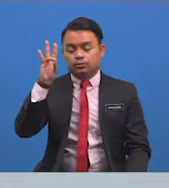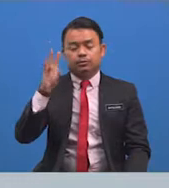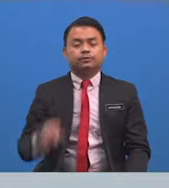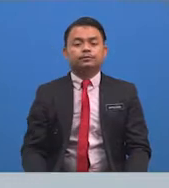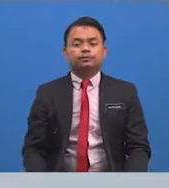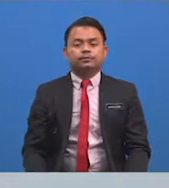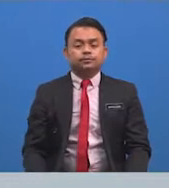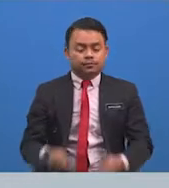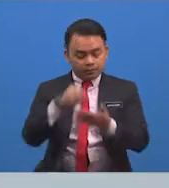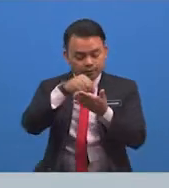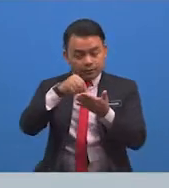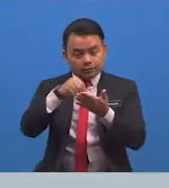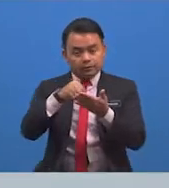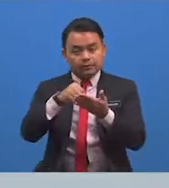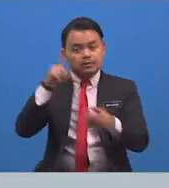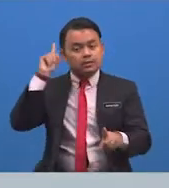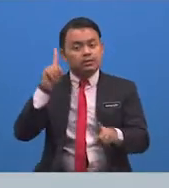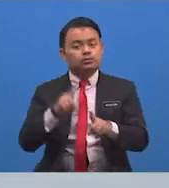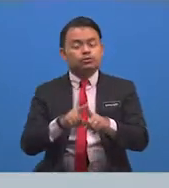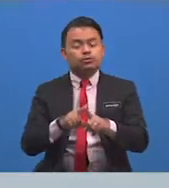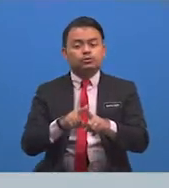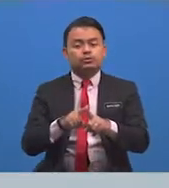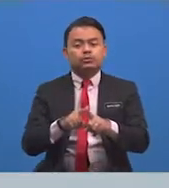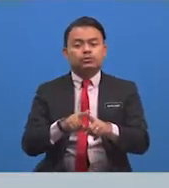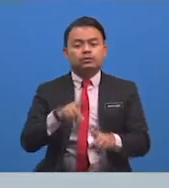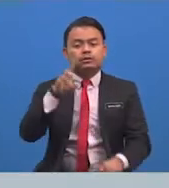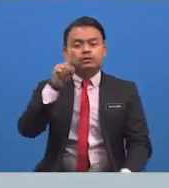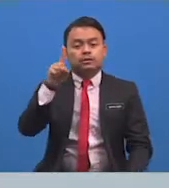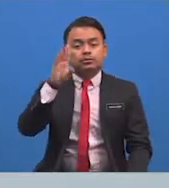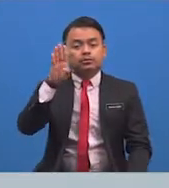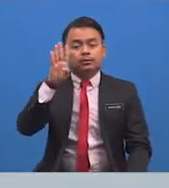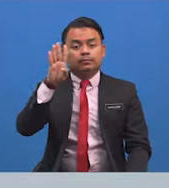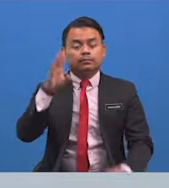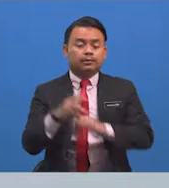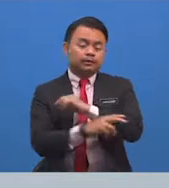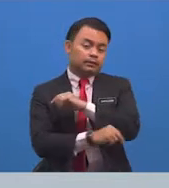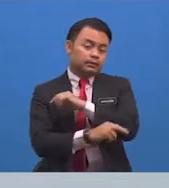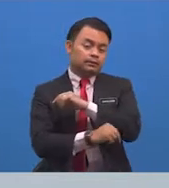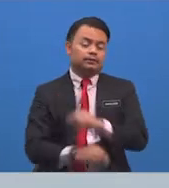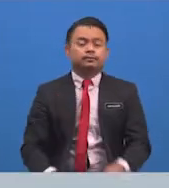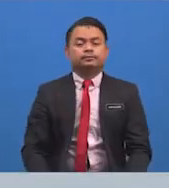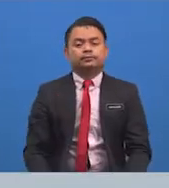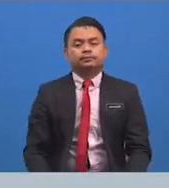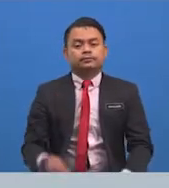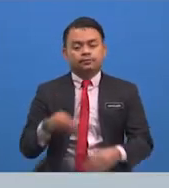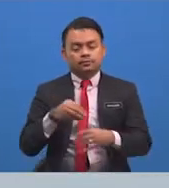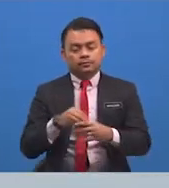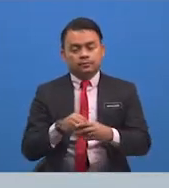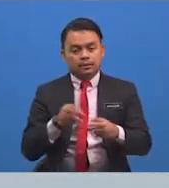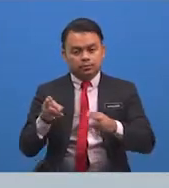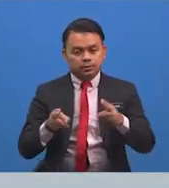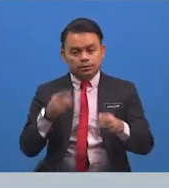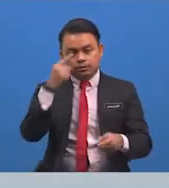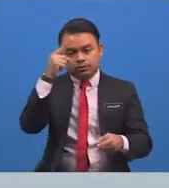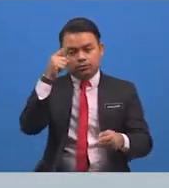dan dipersetujui oleh 141 buah negara dalam usaha menangani